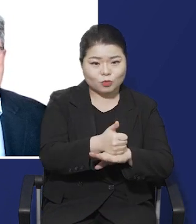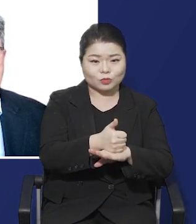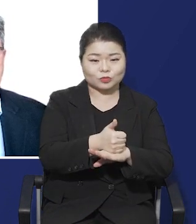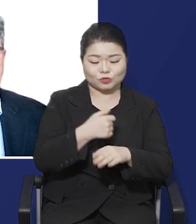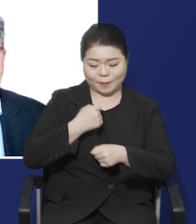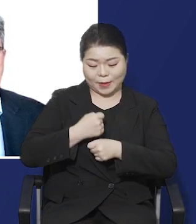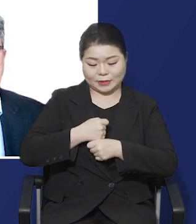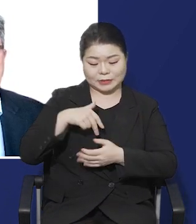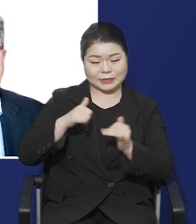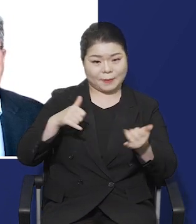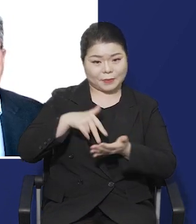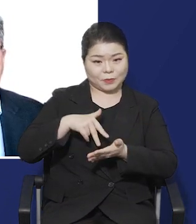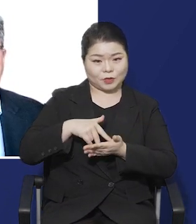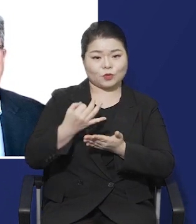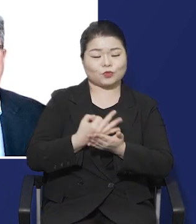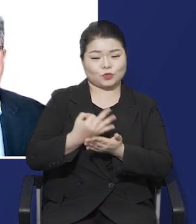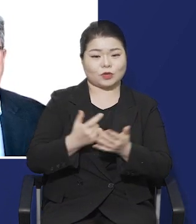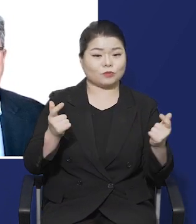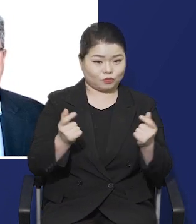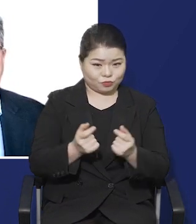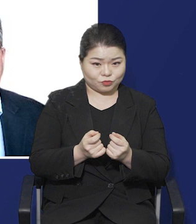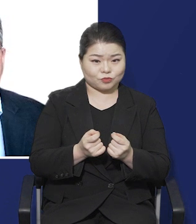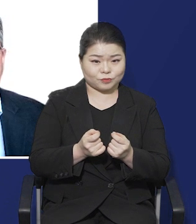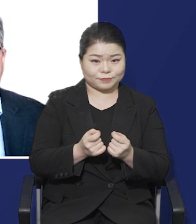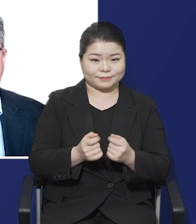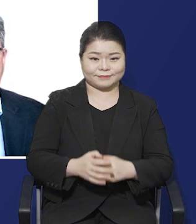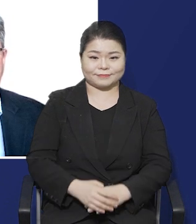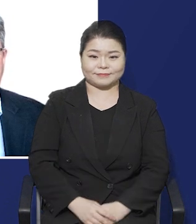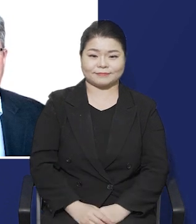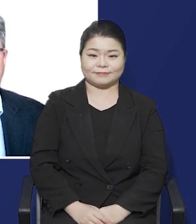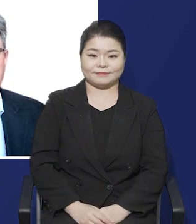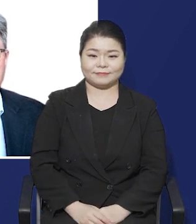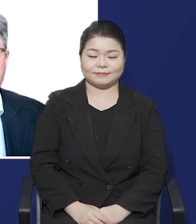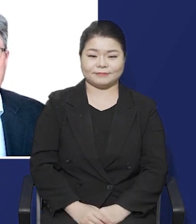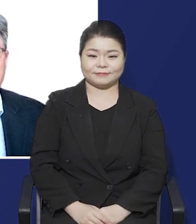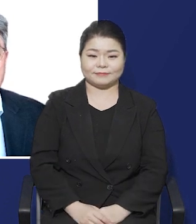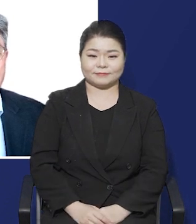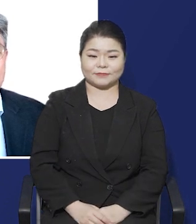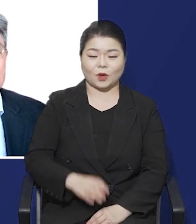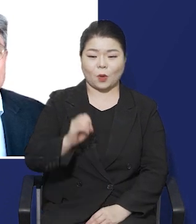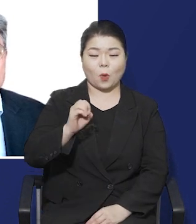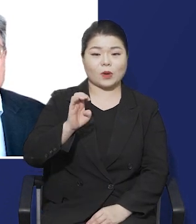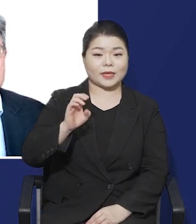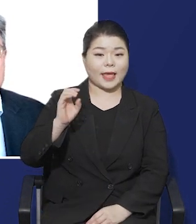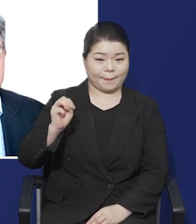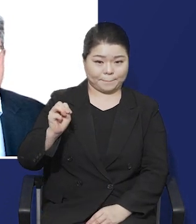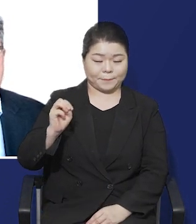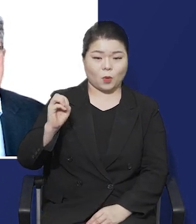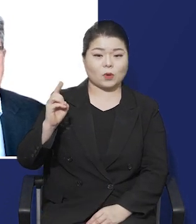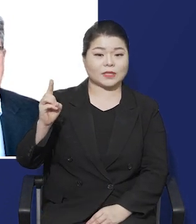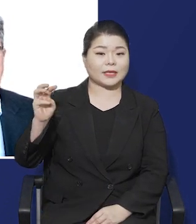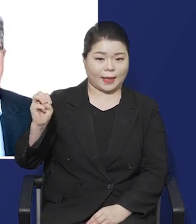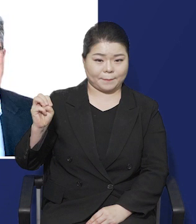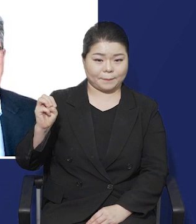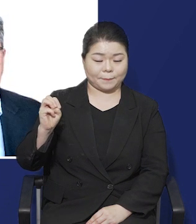제조회사 입장에서 보면은 수익이 감소하는 그런 형태가 나타나며 OEM, ODM과 같은 주문전